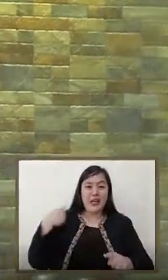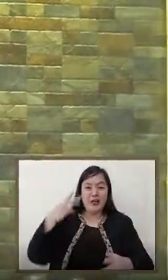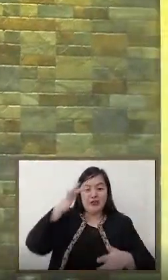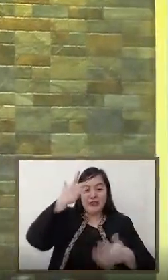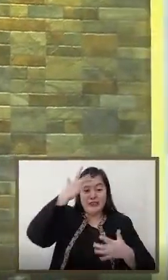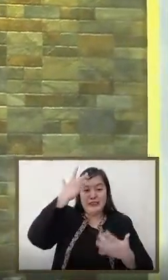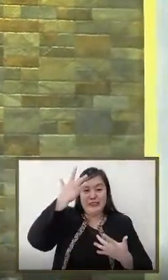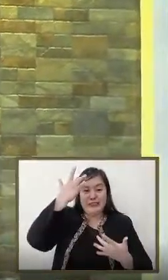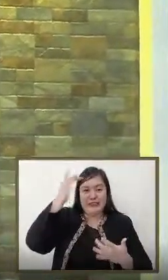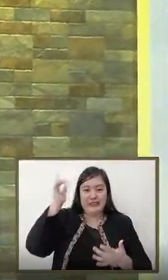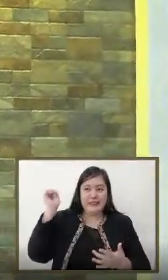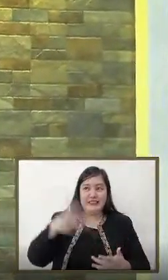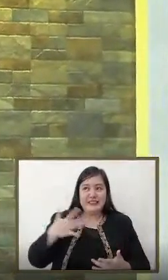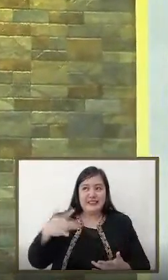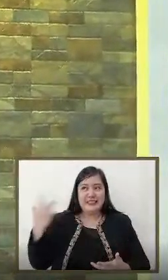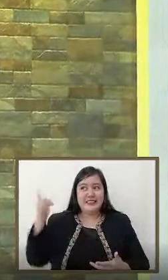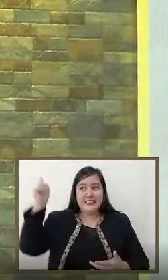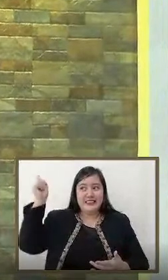Ang sakit.